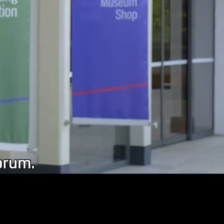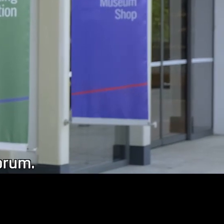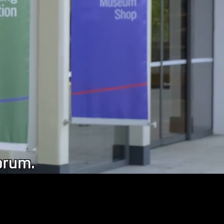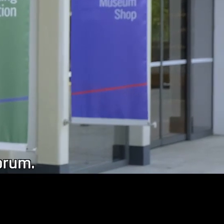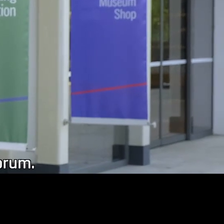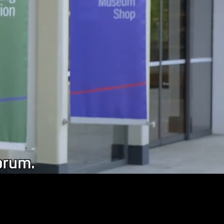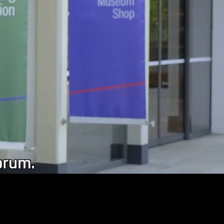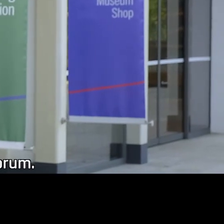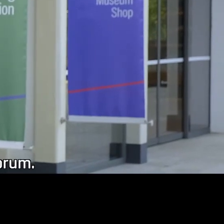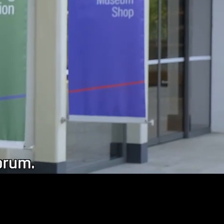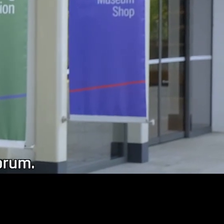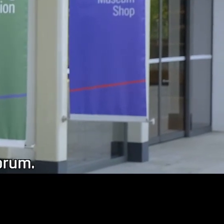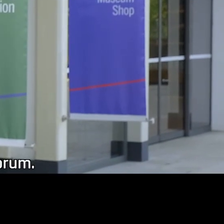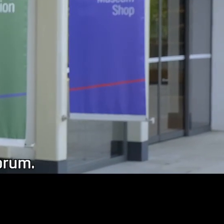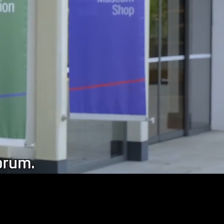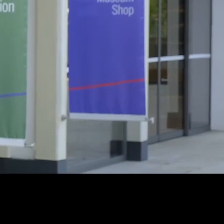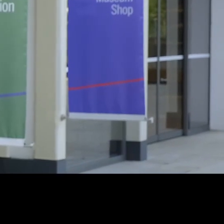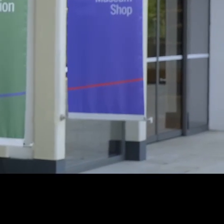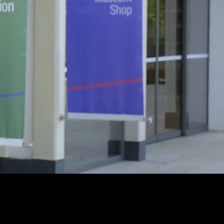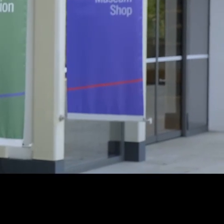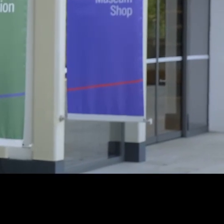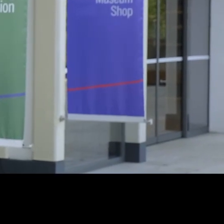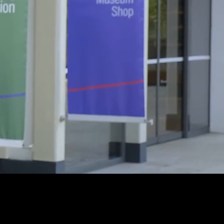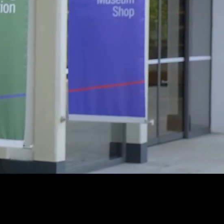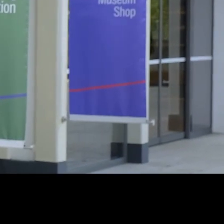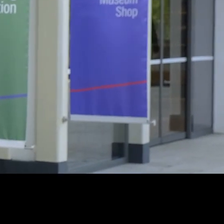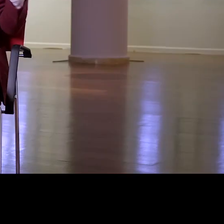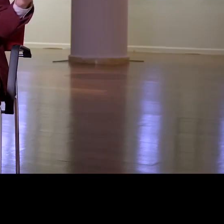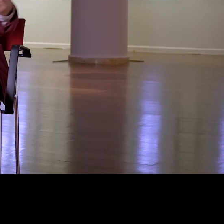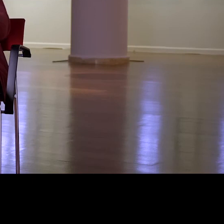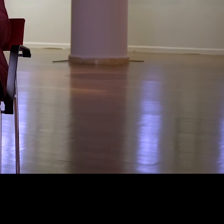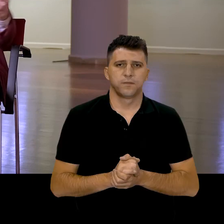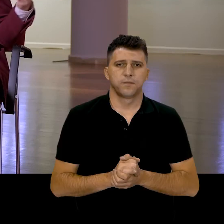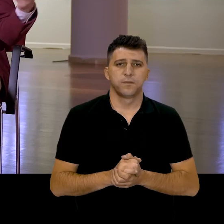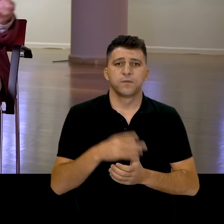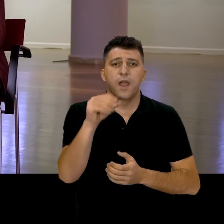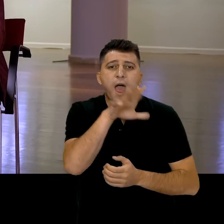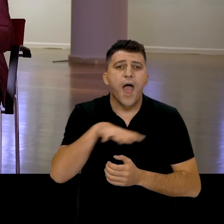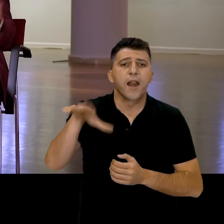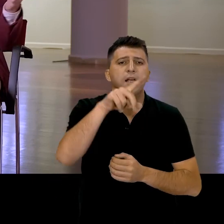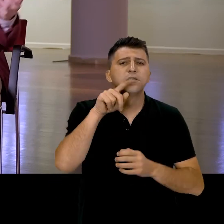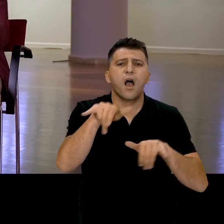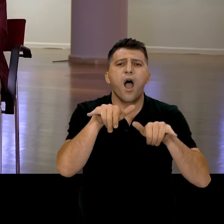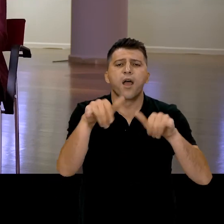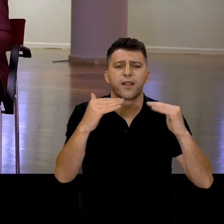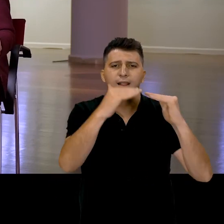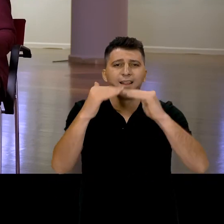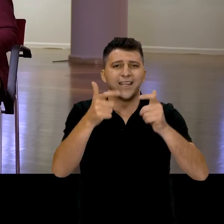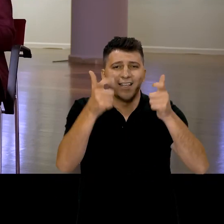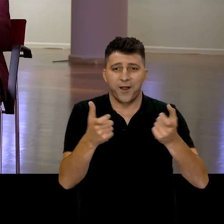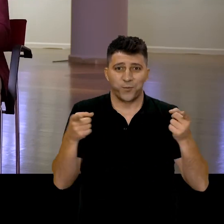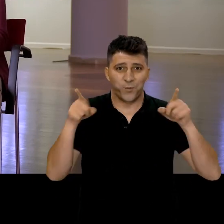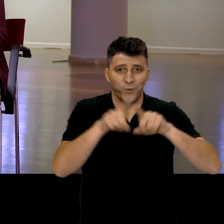defa kendimi bu ülkenin vatandaşı gibi hissediyorum. Çok teşekkür ederim. Herkes aynı potada